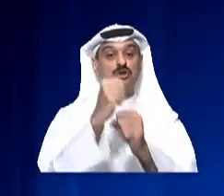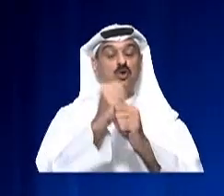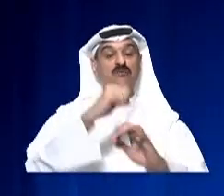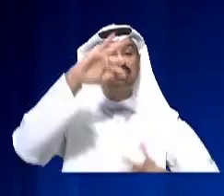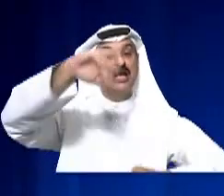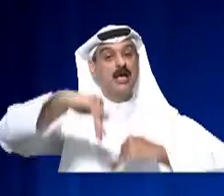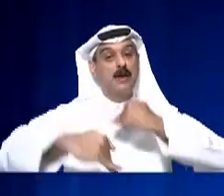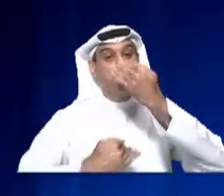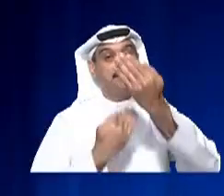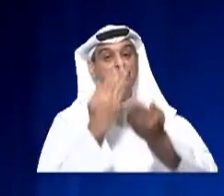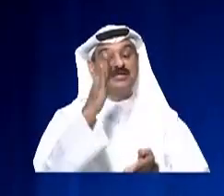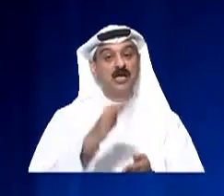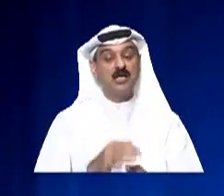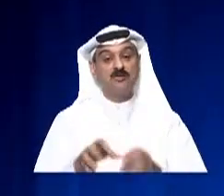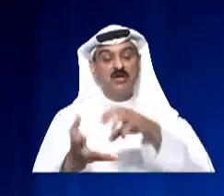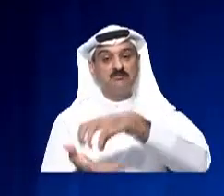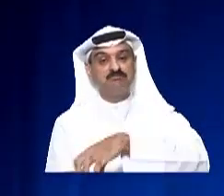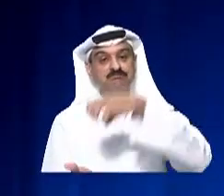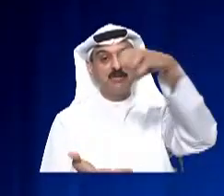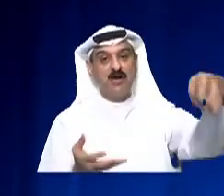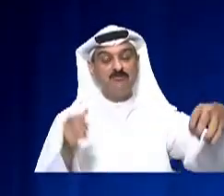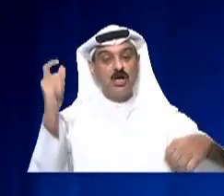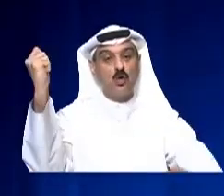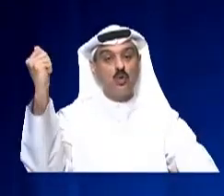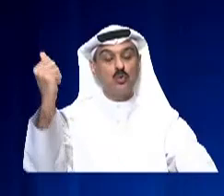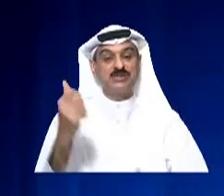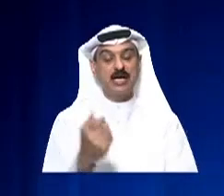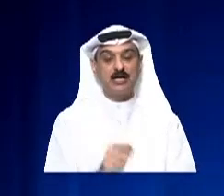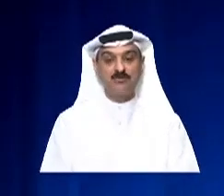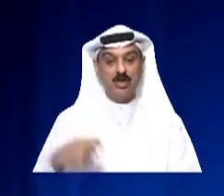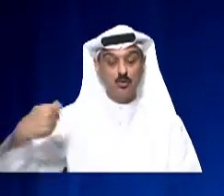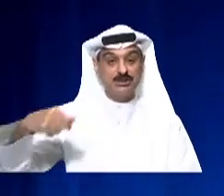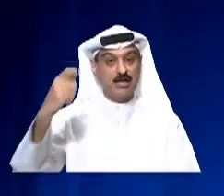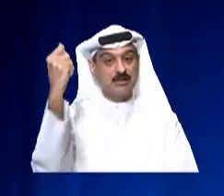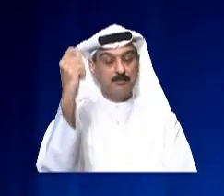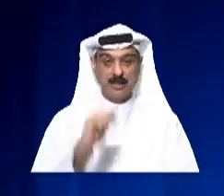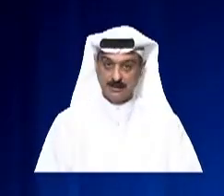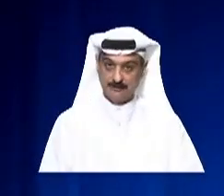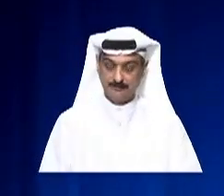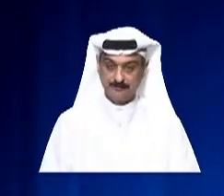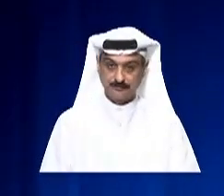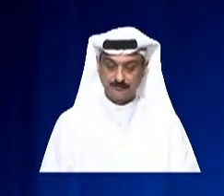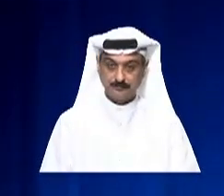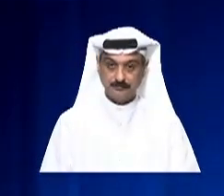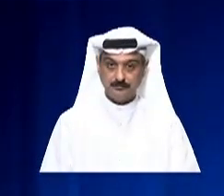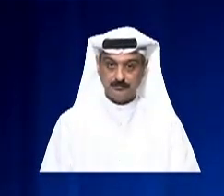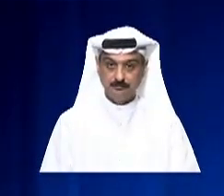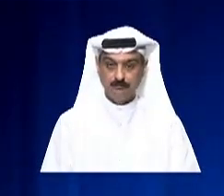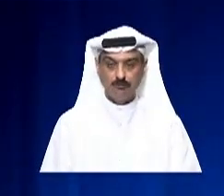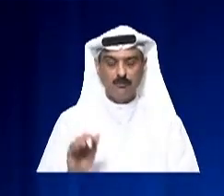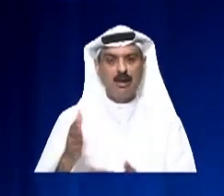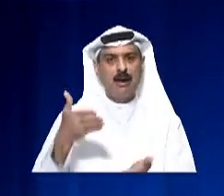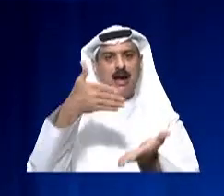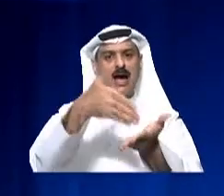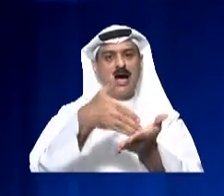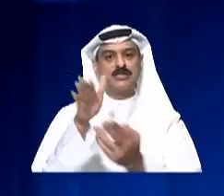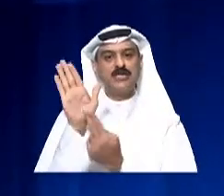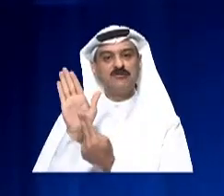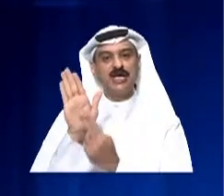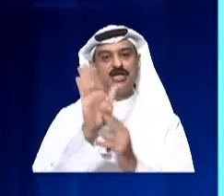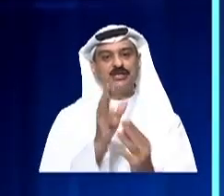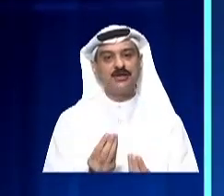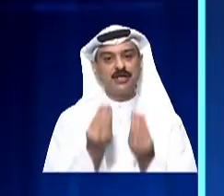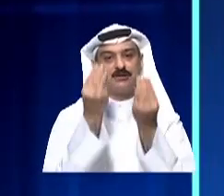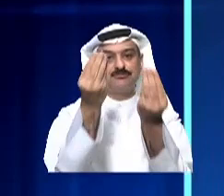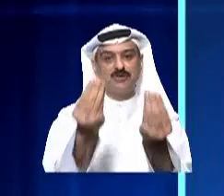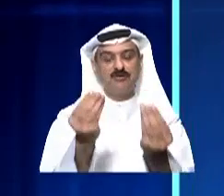الترفيهية إلى وزارة المالية إدارة أملاك الدولة، وتقديم تقرير نهائي إلى مجلس الوزراء،